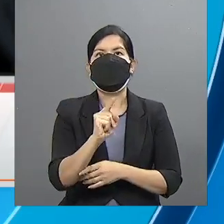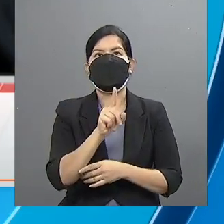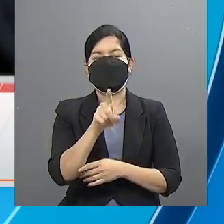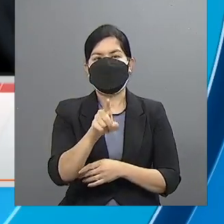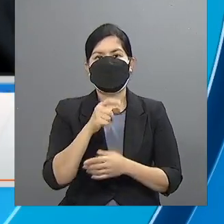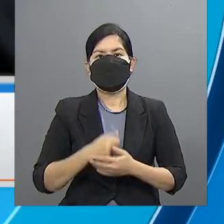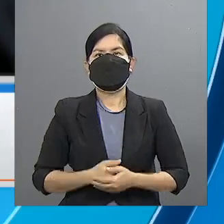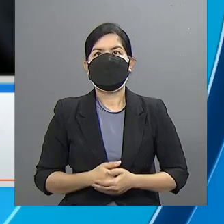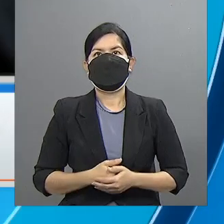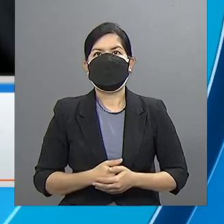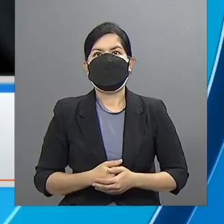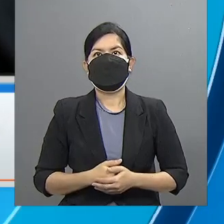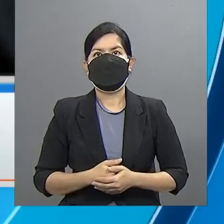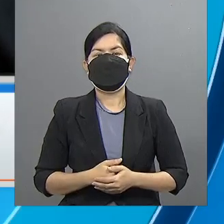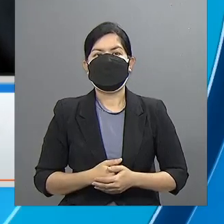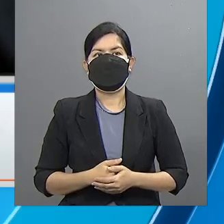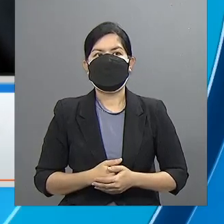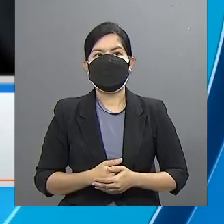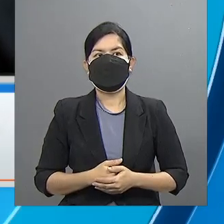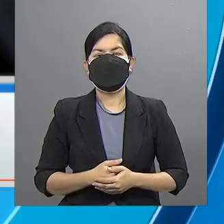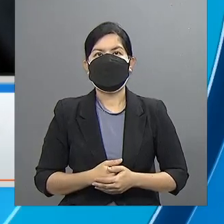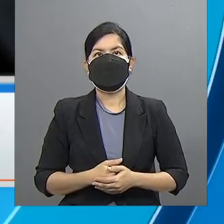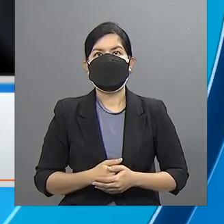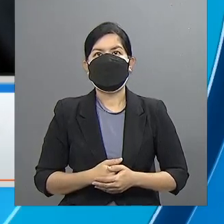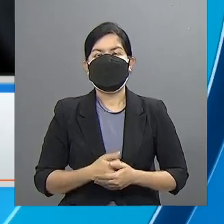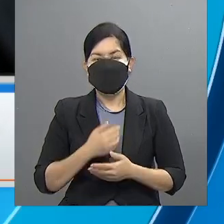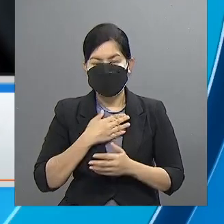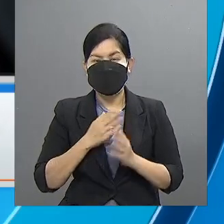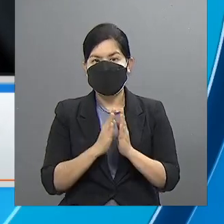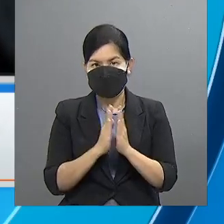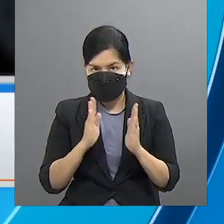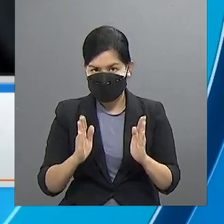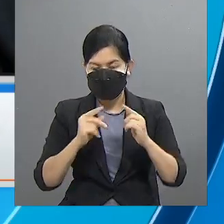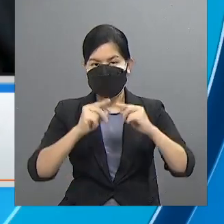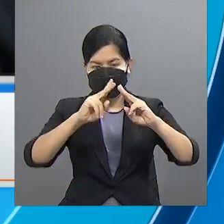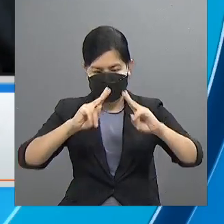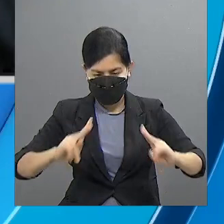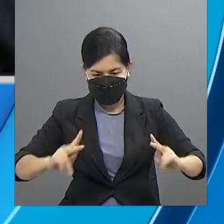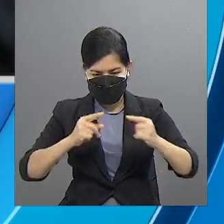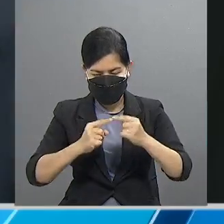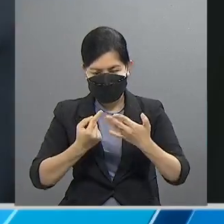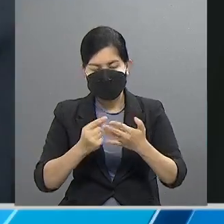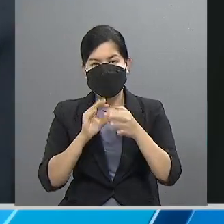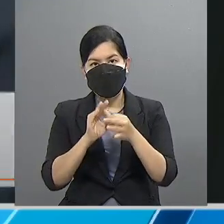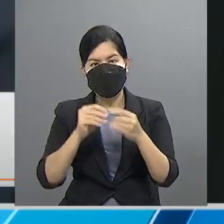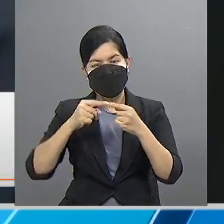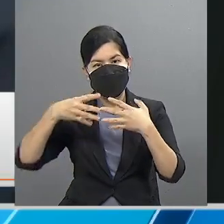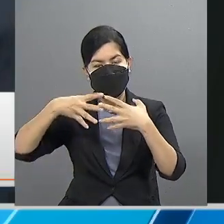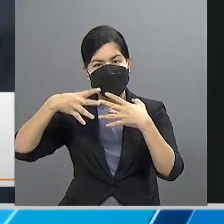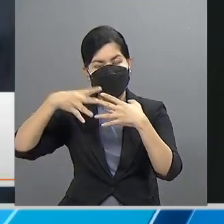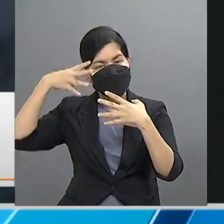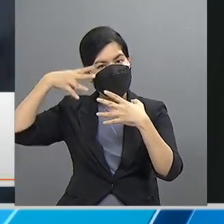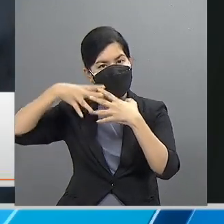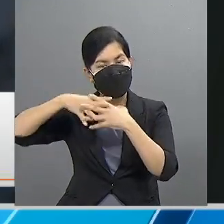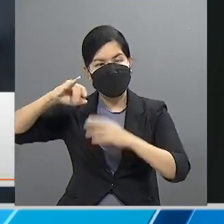ครับก็จริงๆเดิมต้องขอบคุณทางกรมสุขภาพจิตนะครับสถาบันสุขภาพจิตเด็กและวัยรุ่นราชน